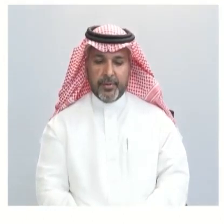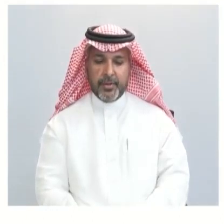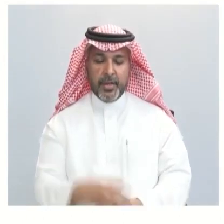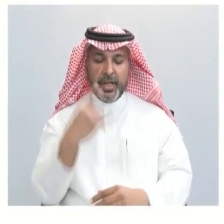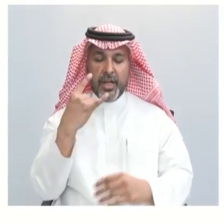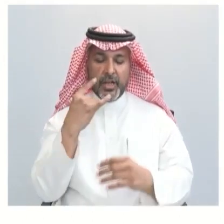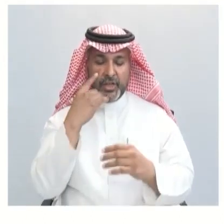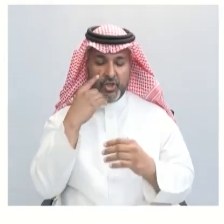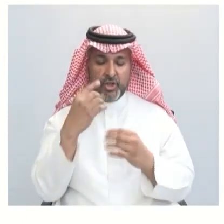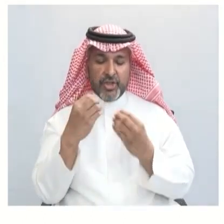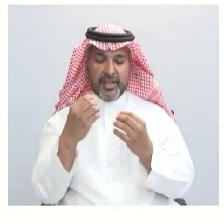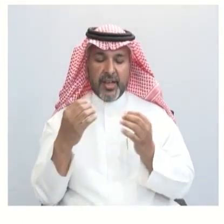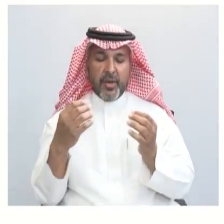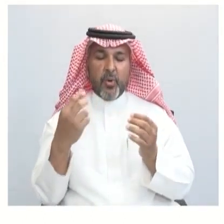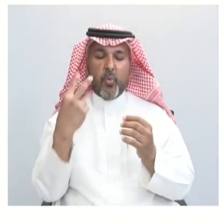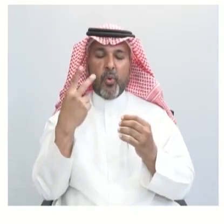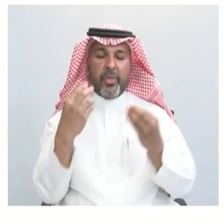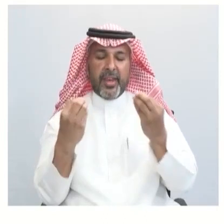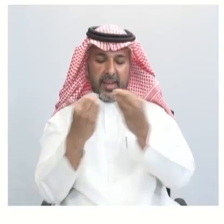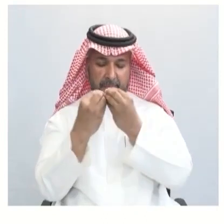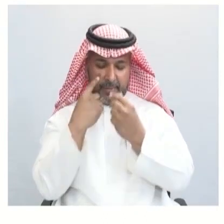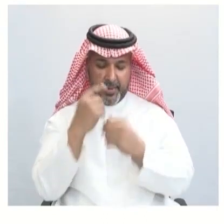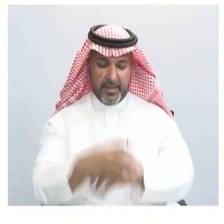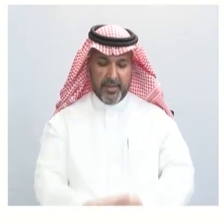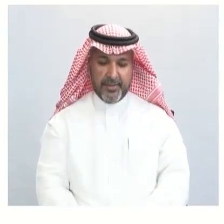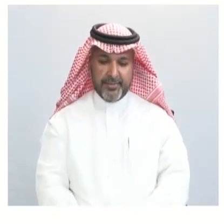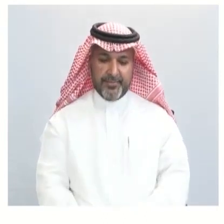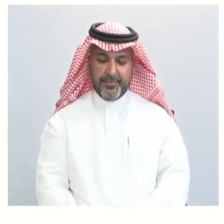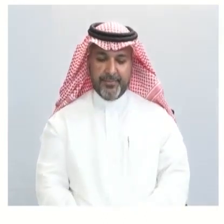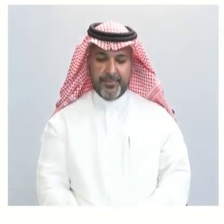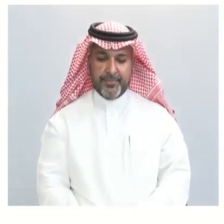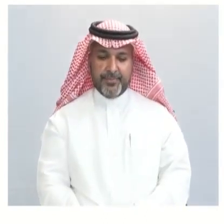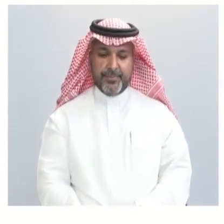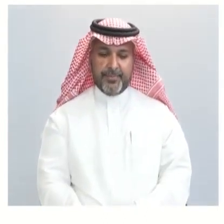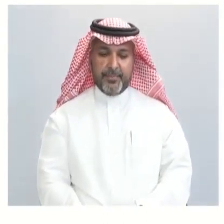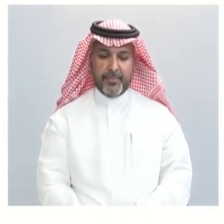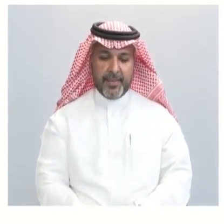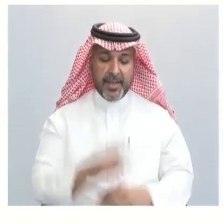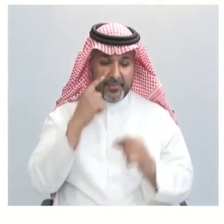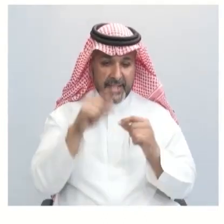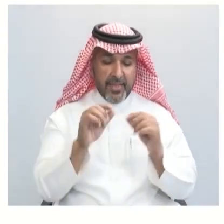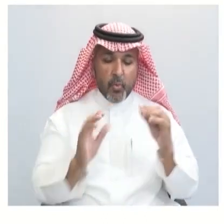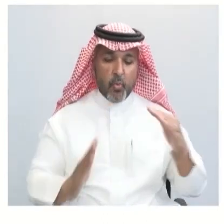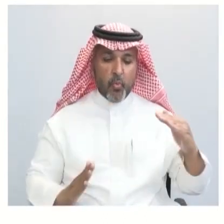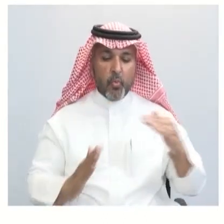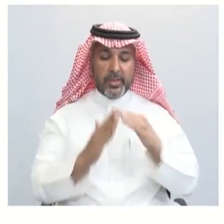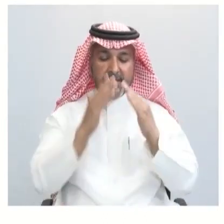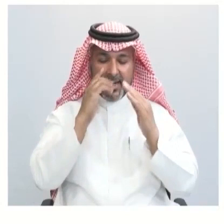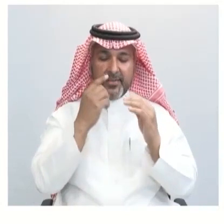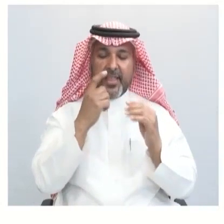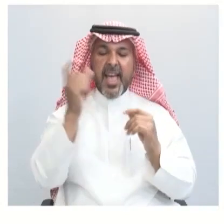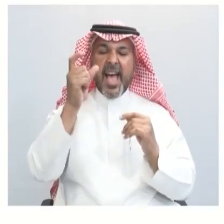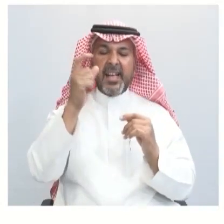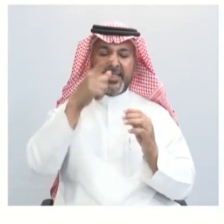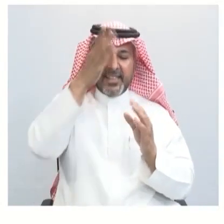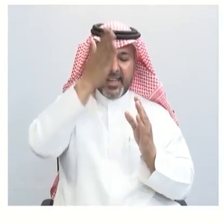هي بين الثمانيه وال 12 واثنين اللي هي في منتصف المربع الاول طبعا وصلنا هذه النقاط ببعضها